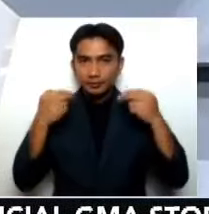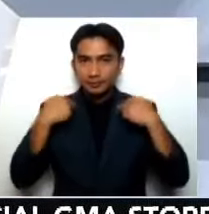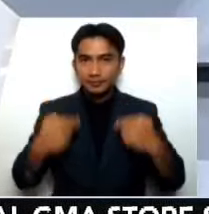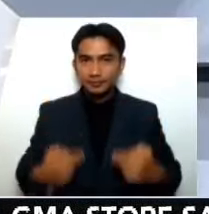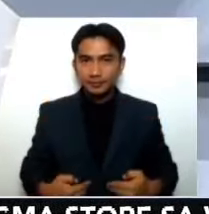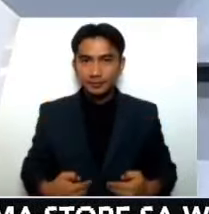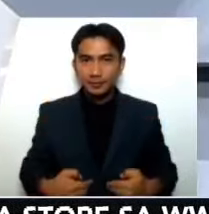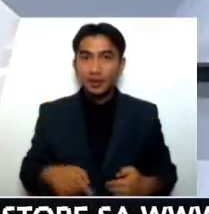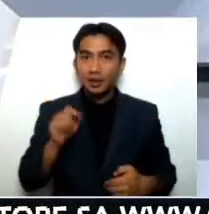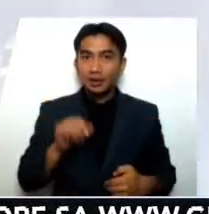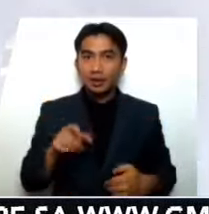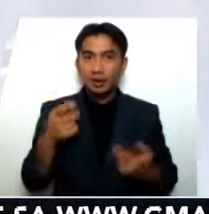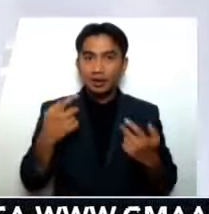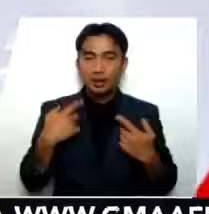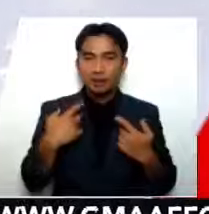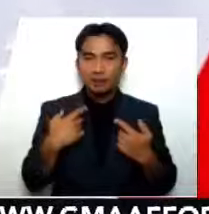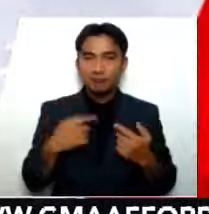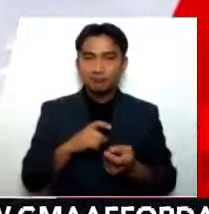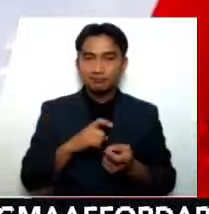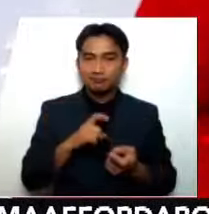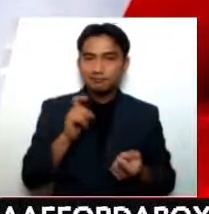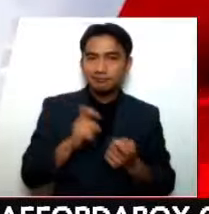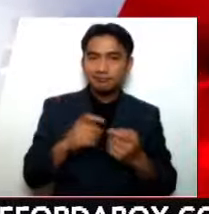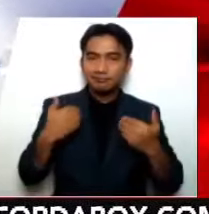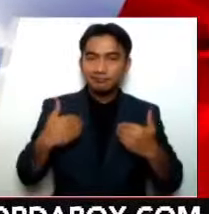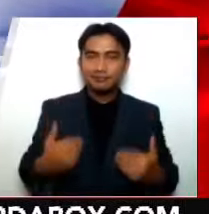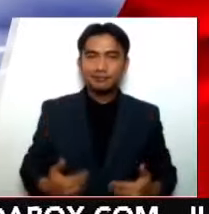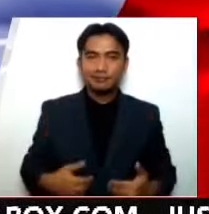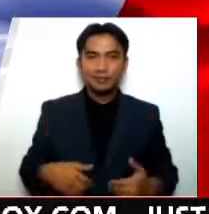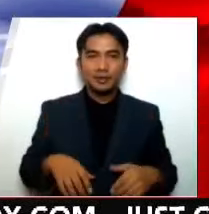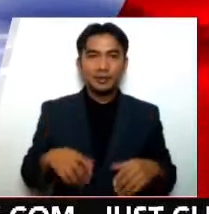Track Report hatid ni Katrina Son.